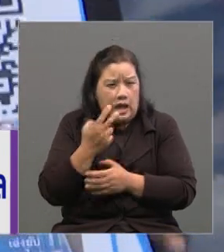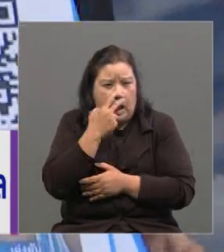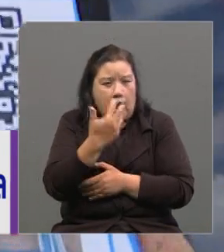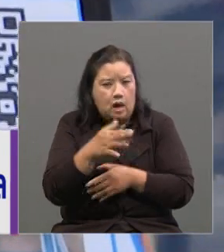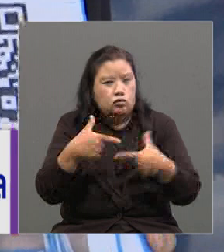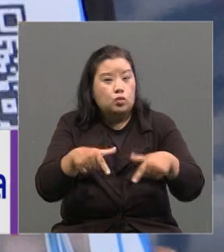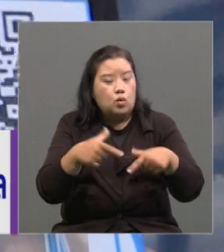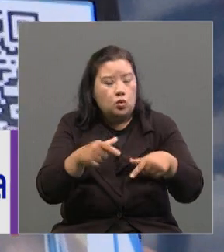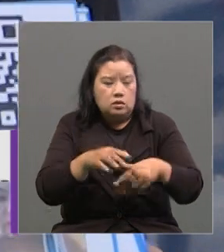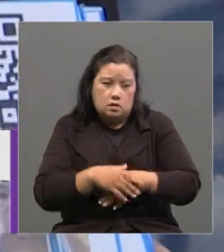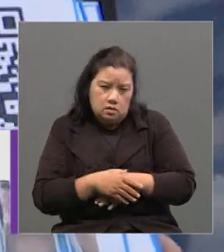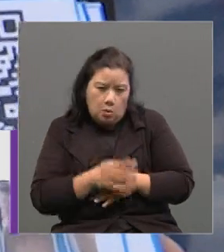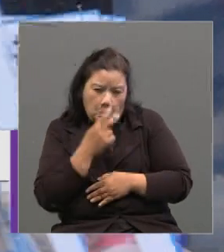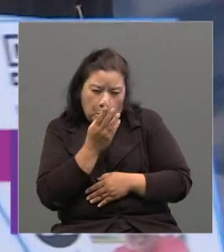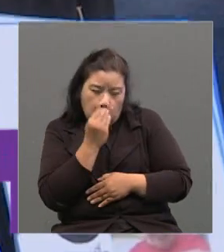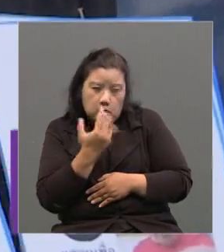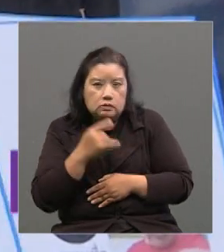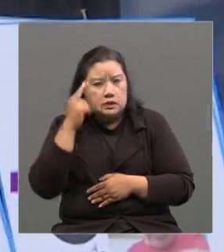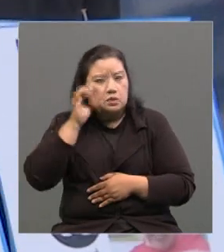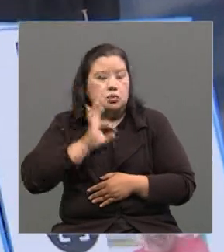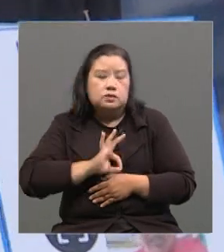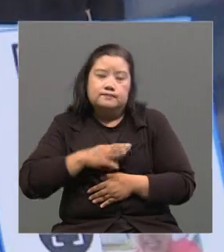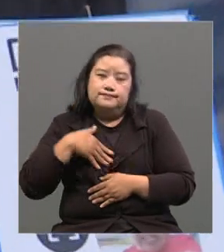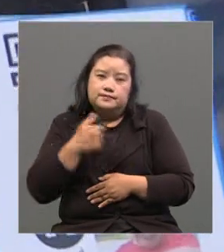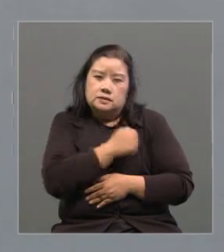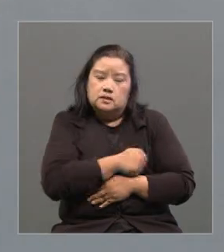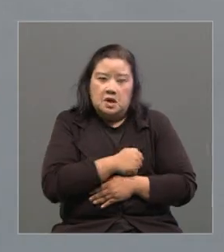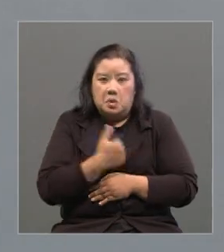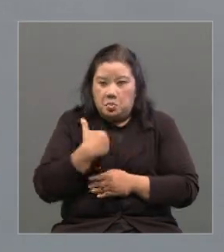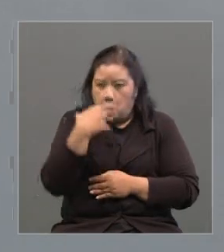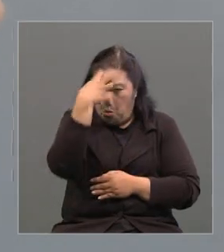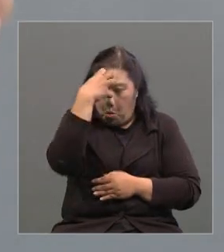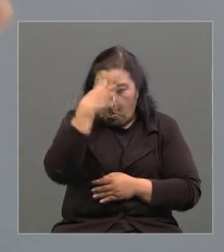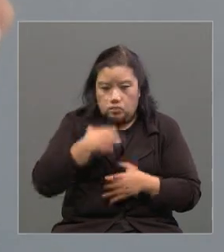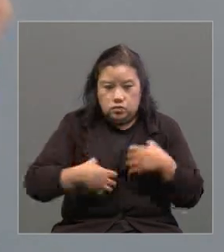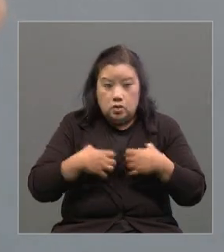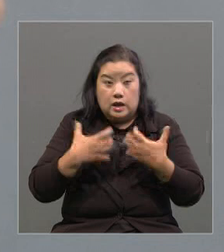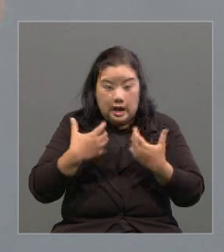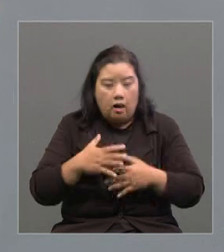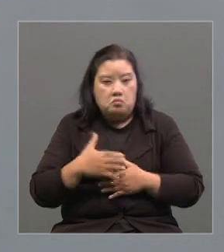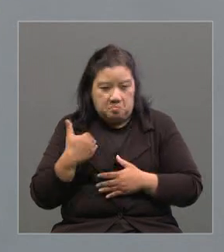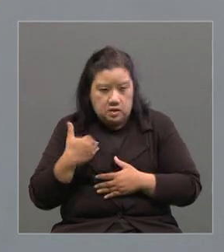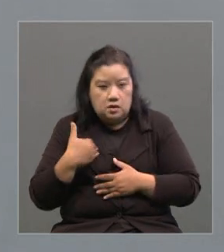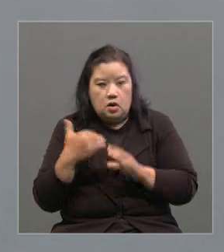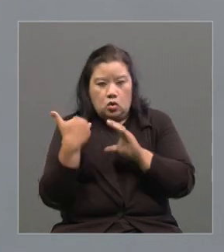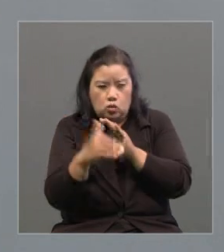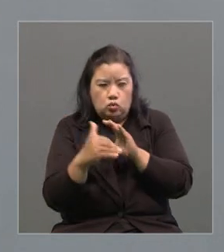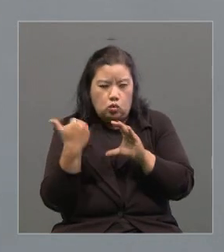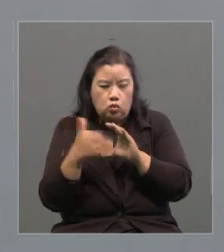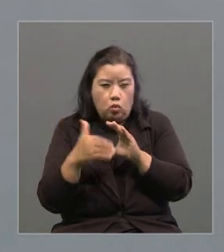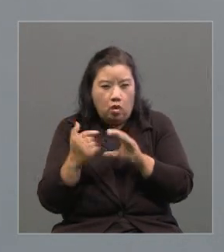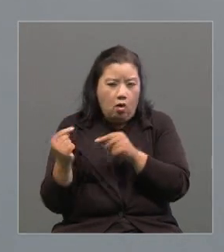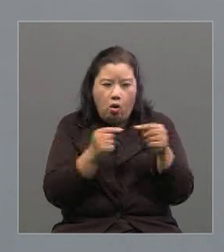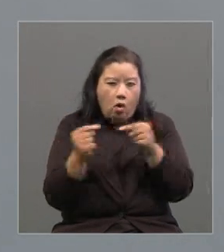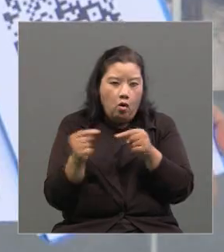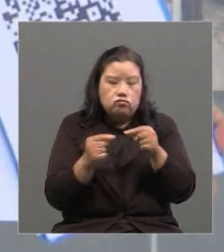น่าจังเนี่ยก็เกิดความไม่สบายใจจนกระทั่งถึงขนาดมีอารมณ์แล้วอัดคลิปตอบโต้คุณลีน่าจังกลับก็มีกันเป็นจำนวน